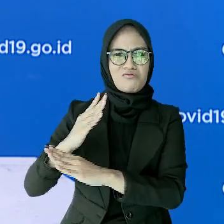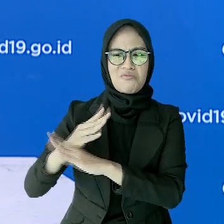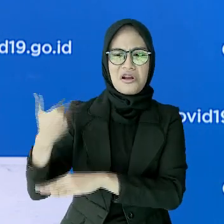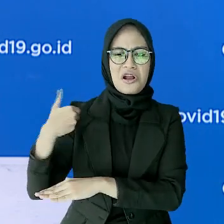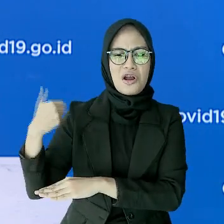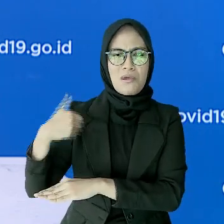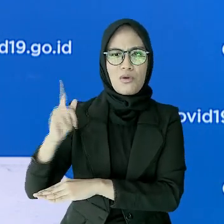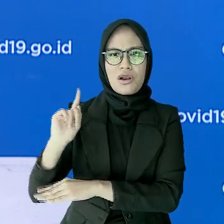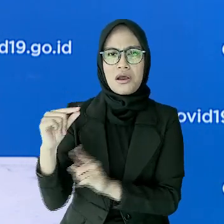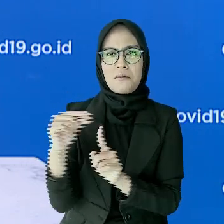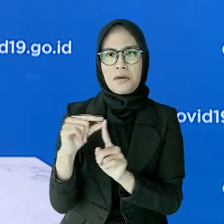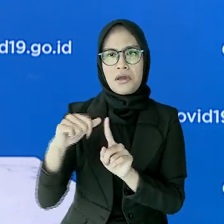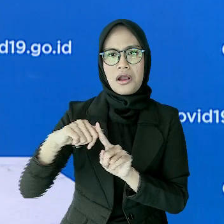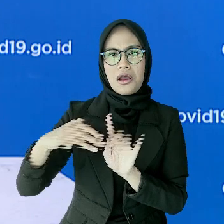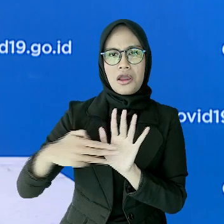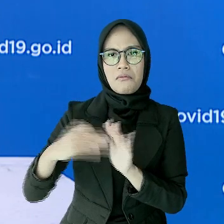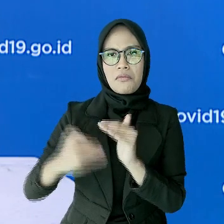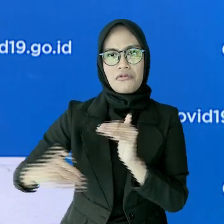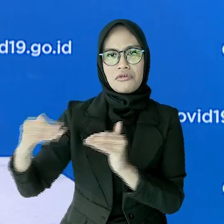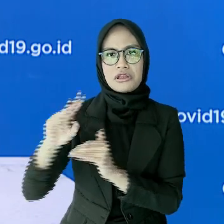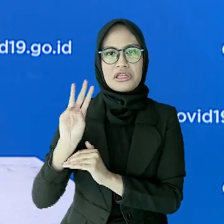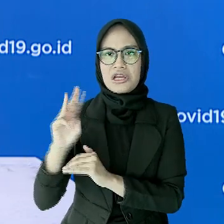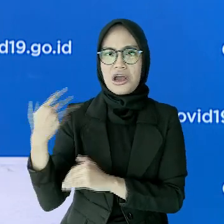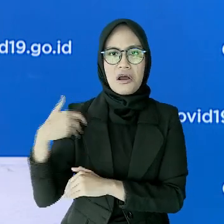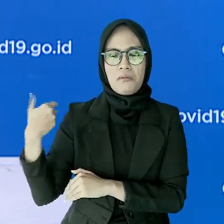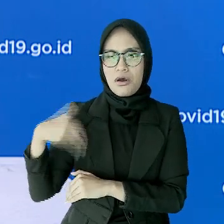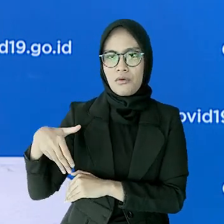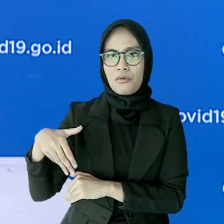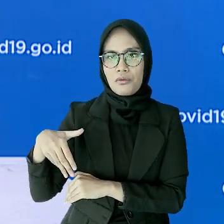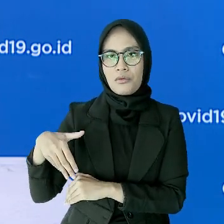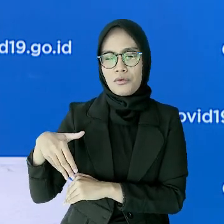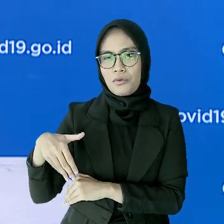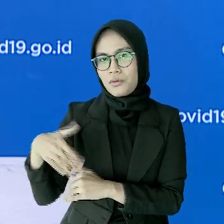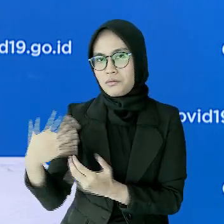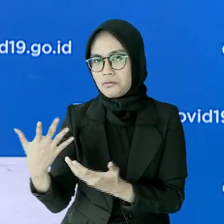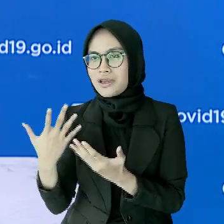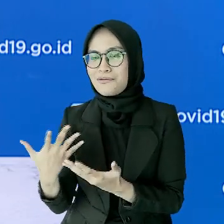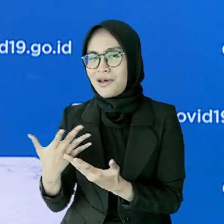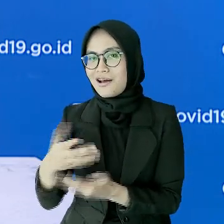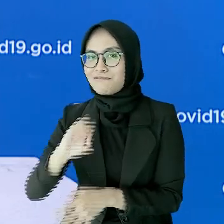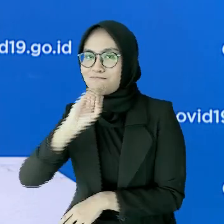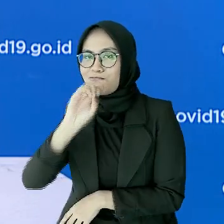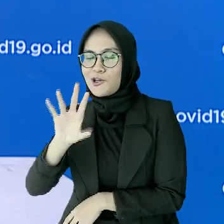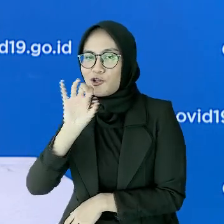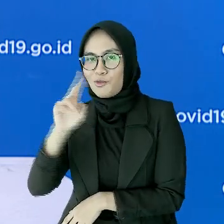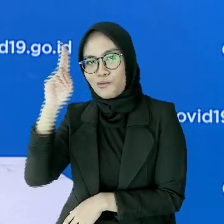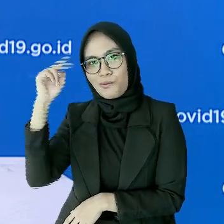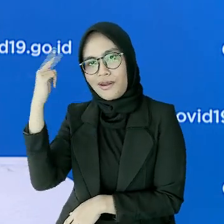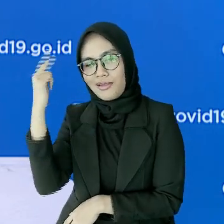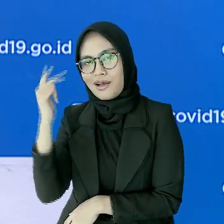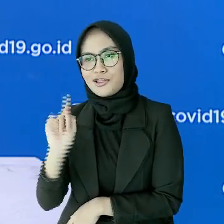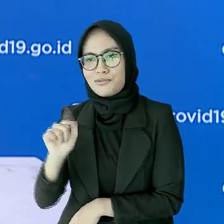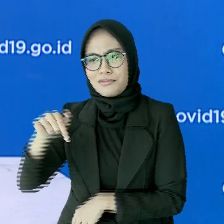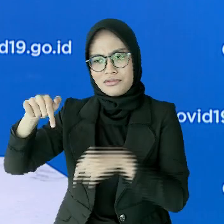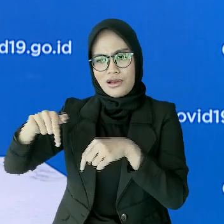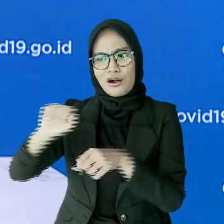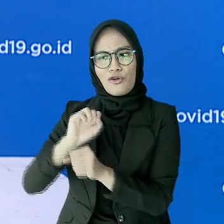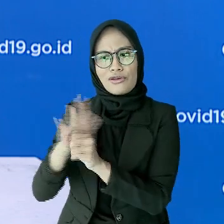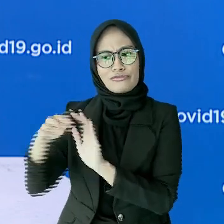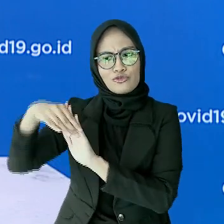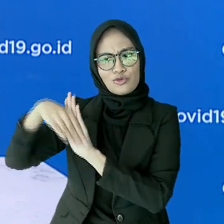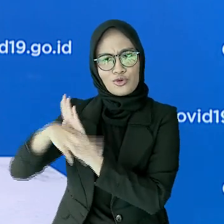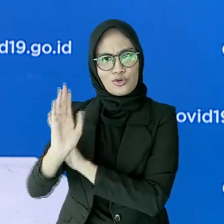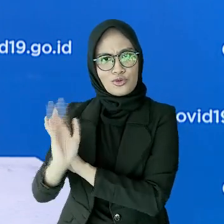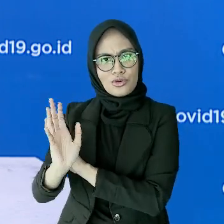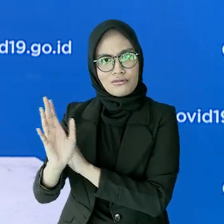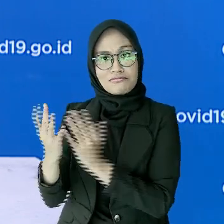Nataru ini? Karena ada juga anggapan Prokes sudah ketat sehingga PPKM level 3 serentak dinilai tidak perlu. Terima kasih. Terima